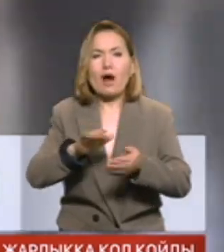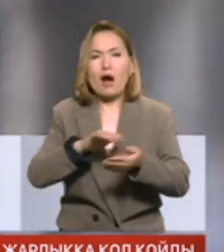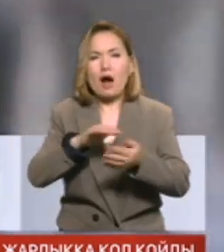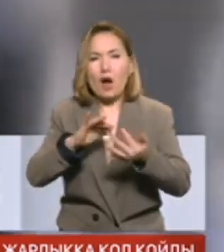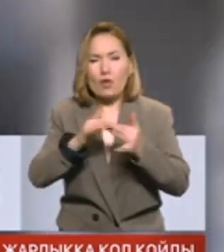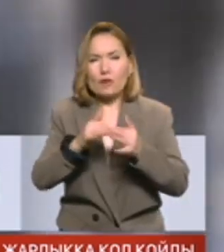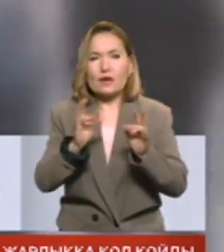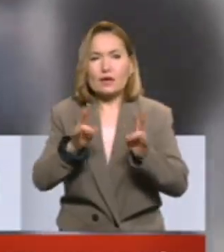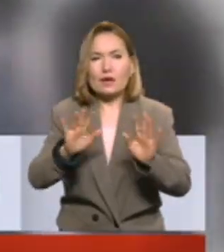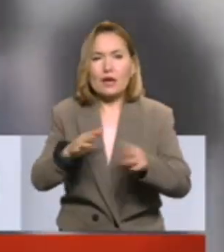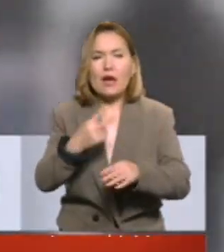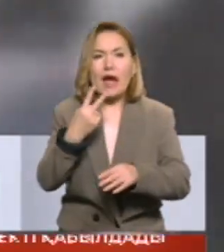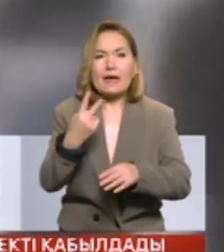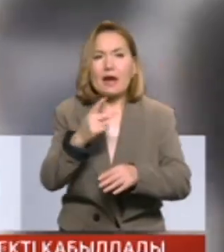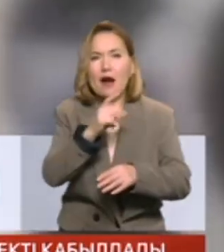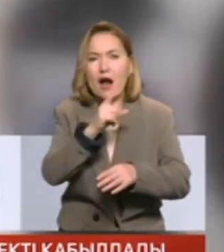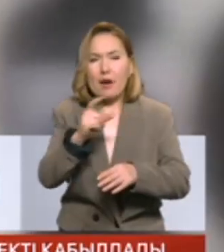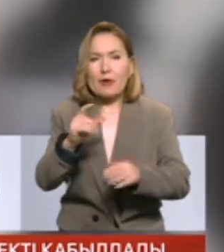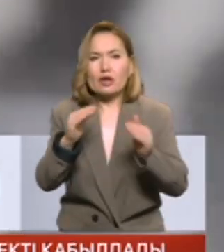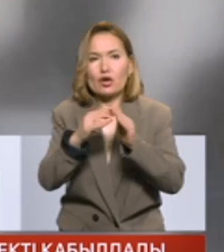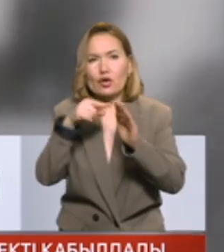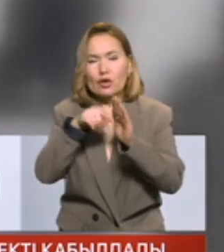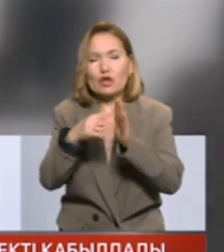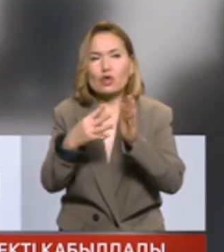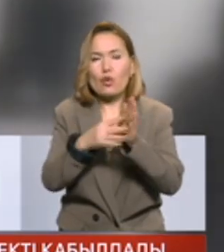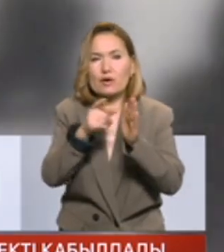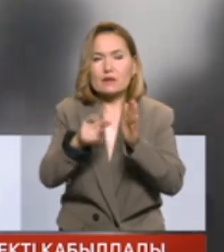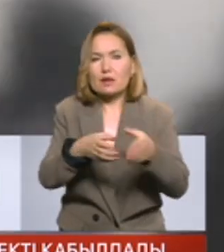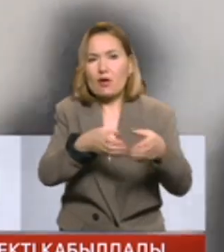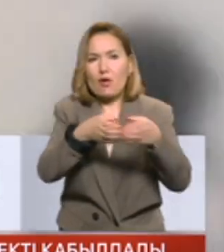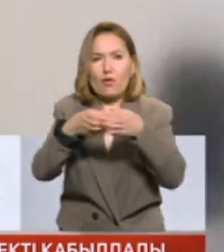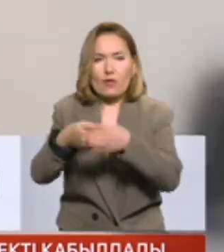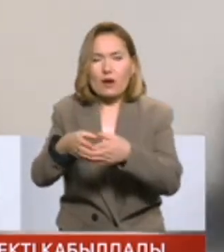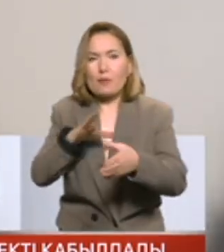Екі қабатты үйден 9 адам эвакуацияланды. Баспанаға